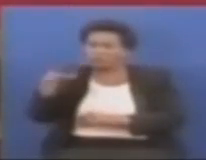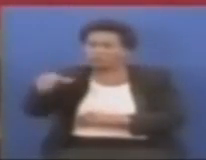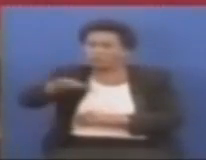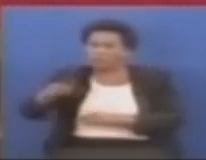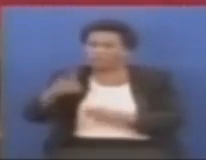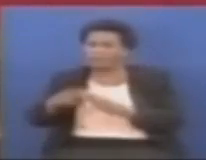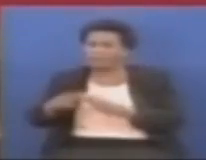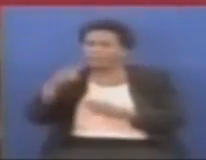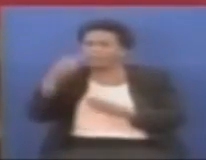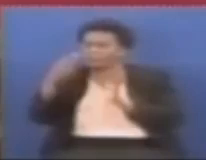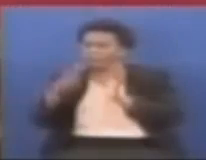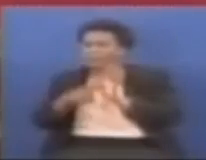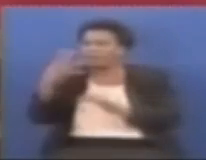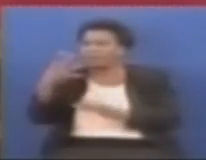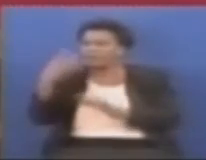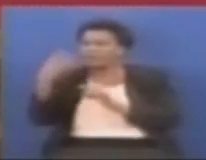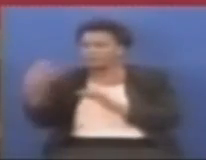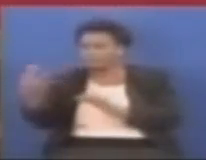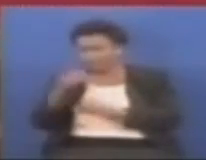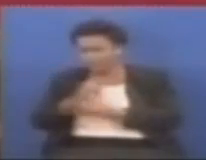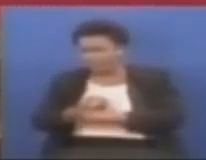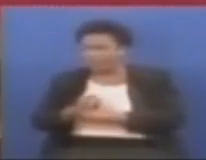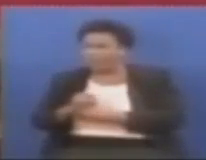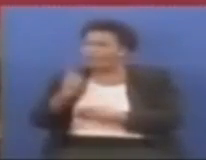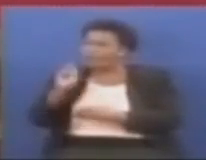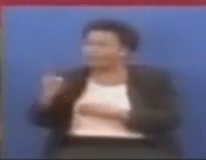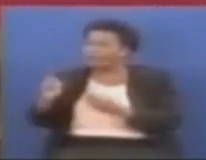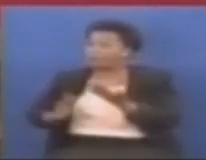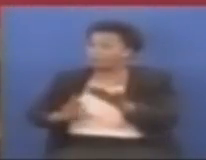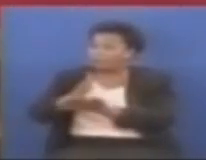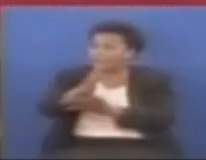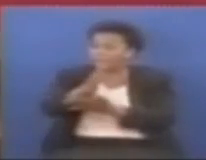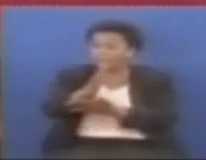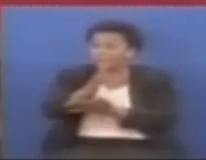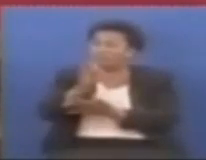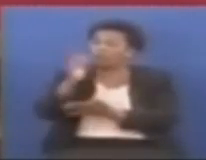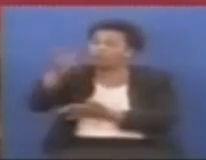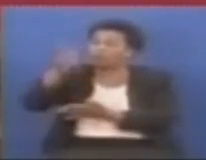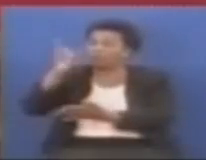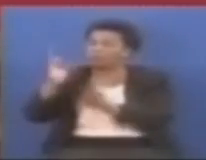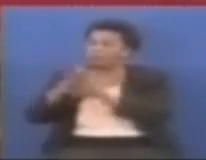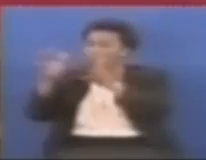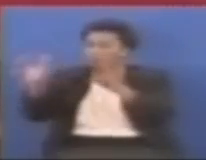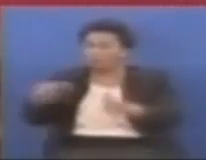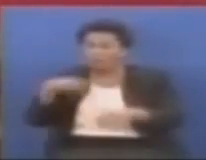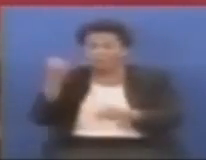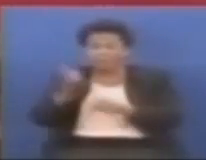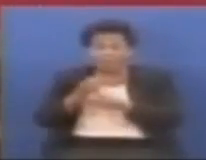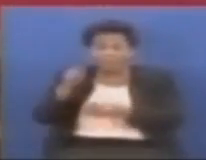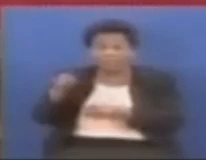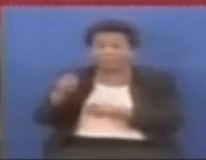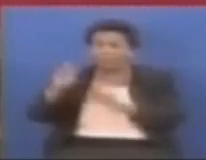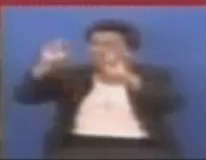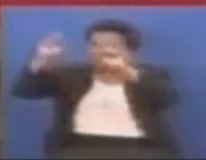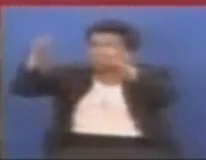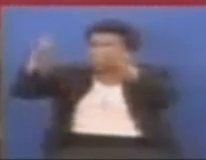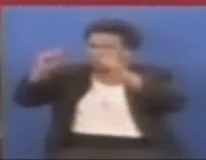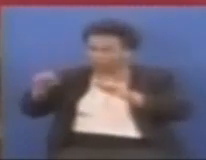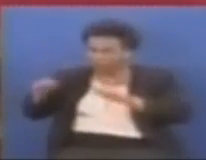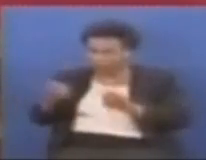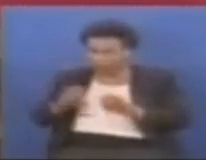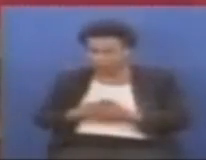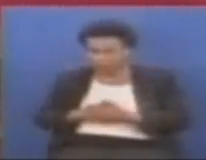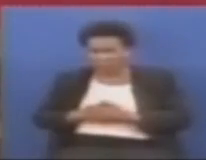ni kufikisha miundombinu ya umeme mkubwa katika baadhi ya maeneo kwenye vijiji. Mheshimiwa Spika, kwa kutambua hilo na ndio